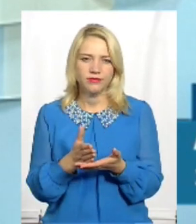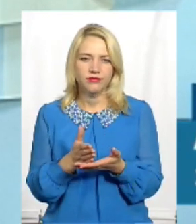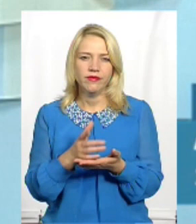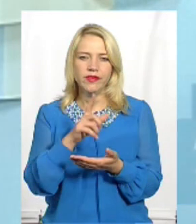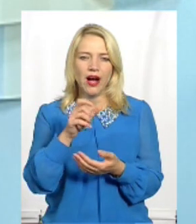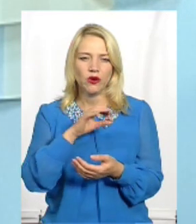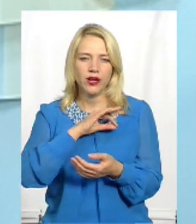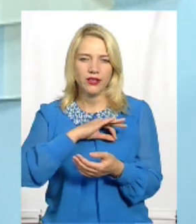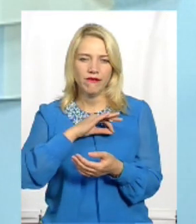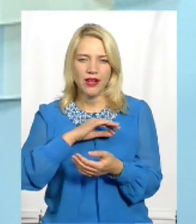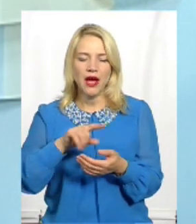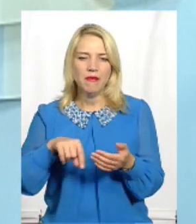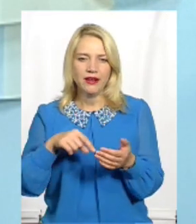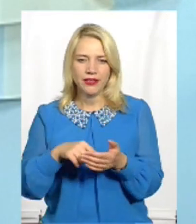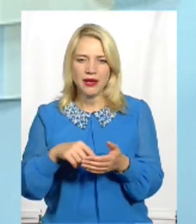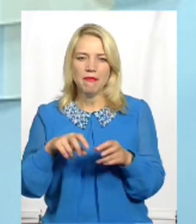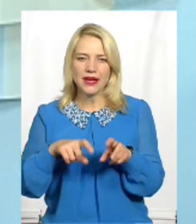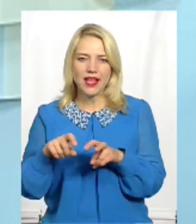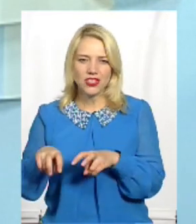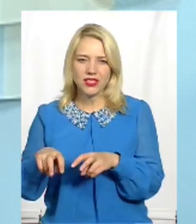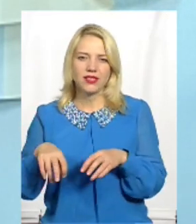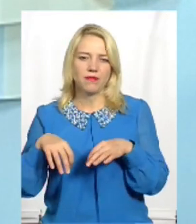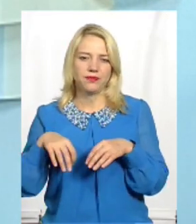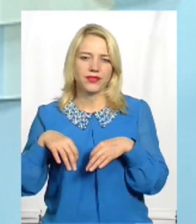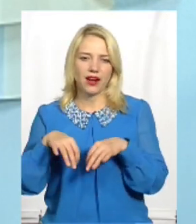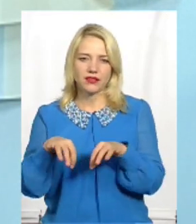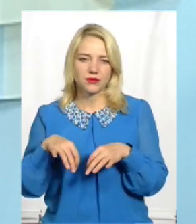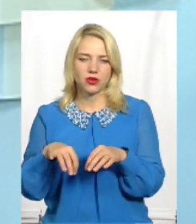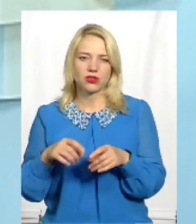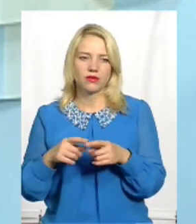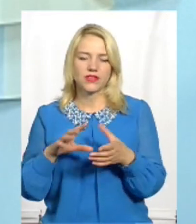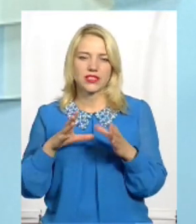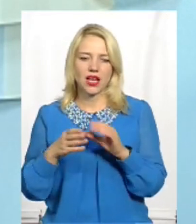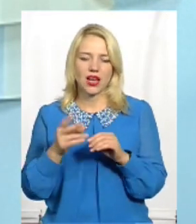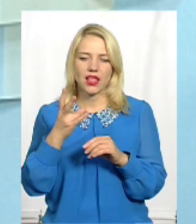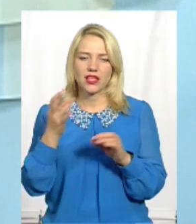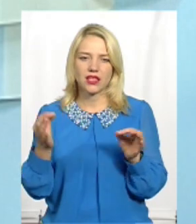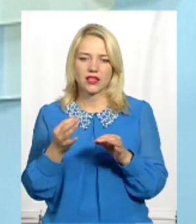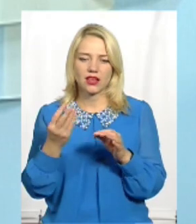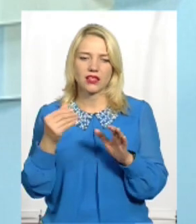за користування міським пасажирським транспортом, електротранспортом, взагалі жодні